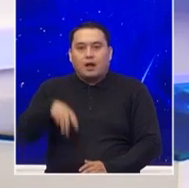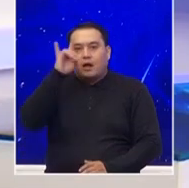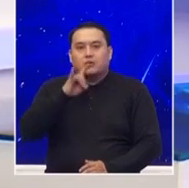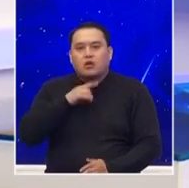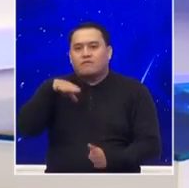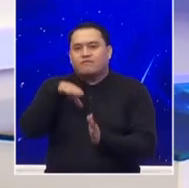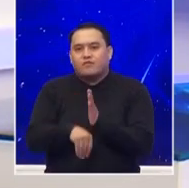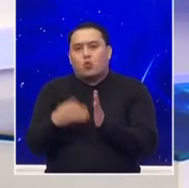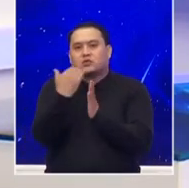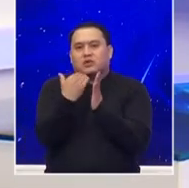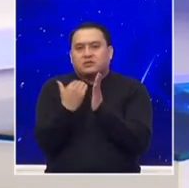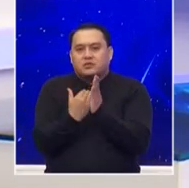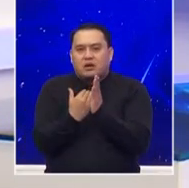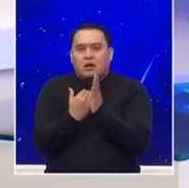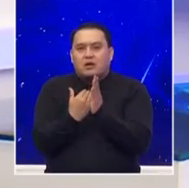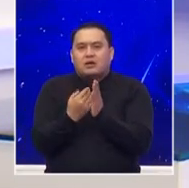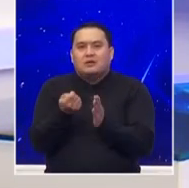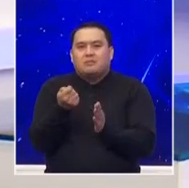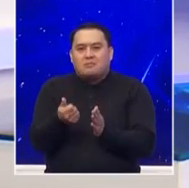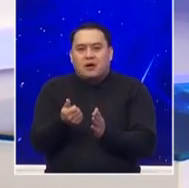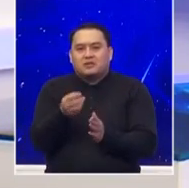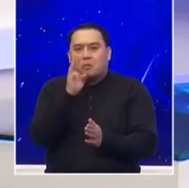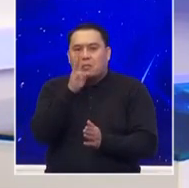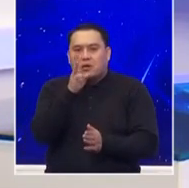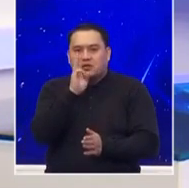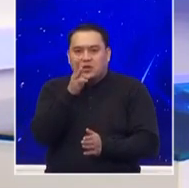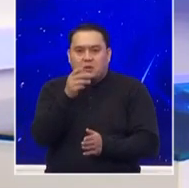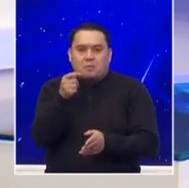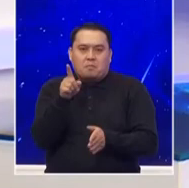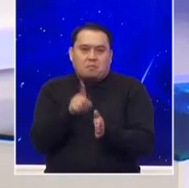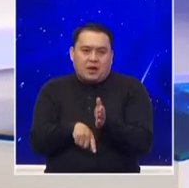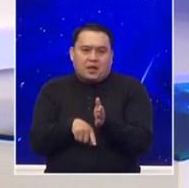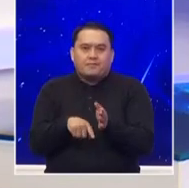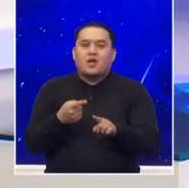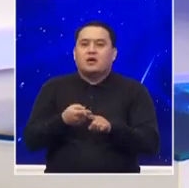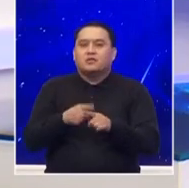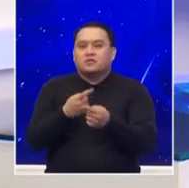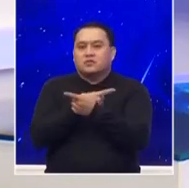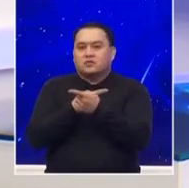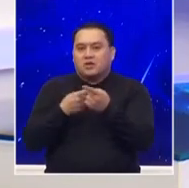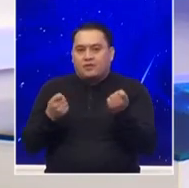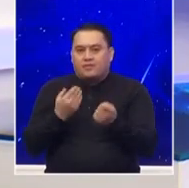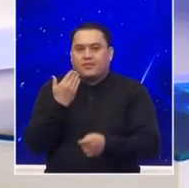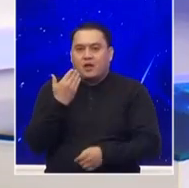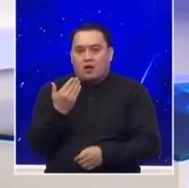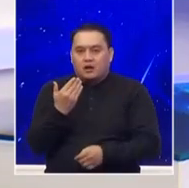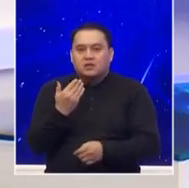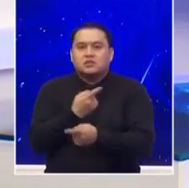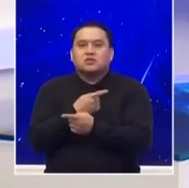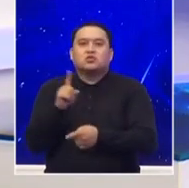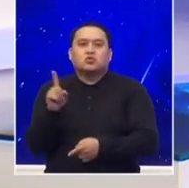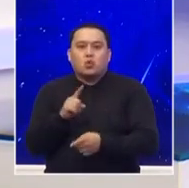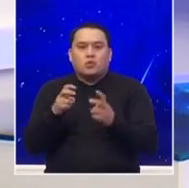Казахстан вошел в рейтинг стран с самой низкой минимальной зарплатой, передает Tengrinews.kz со ссылкой на Pico.com. Сообщается,